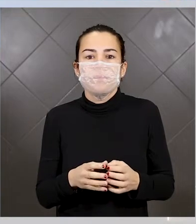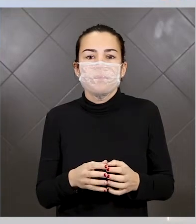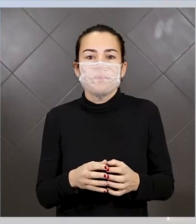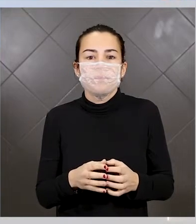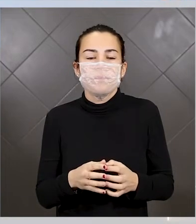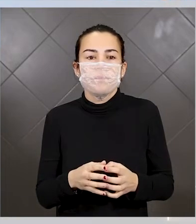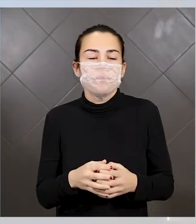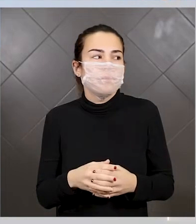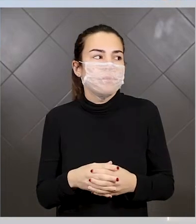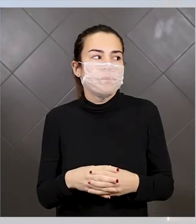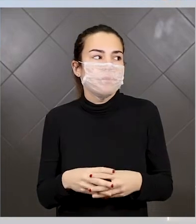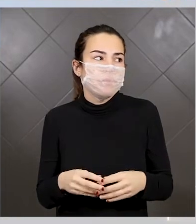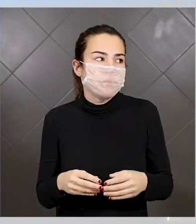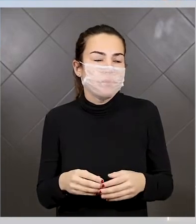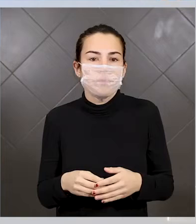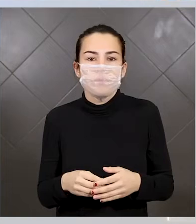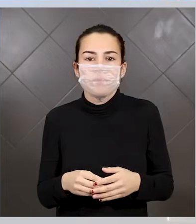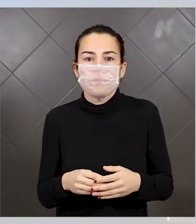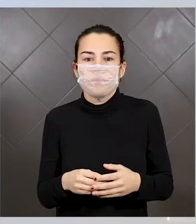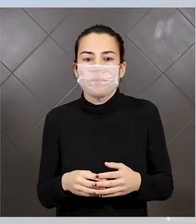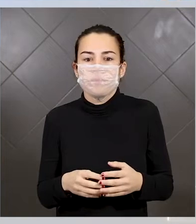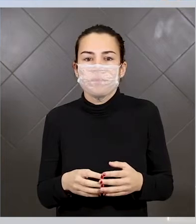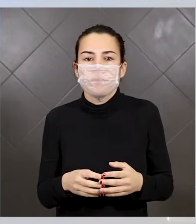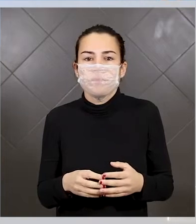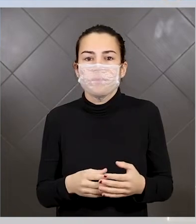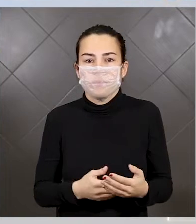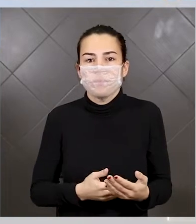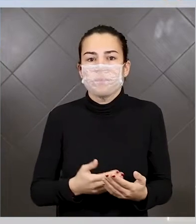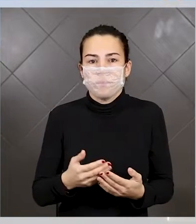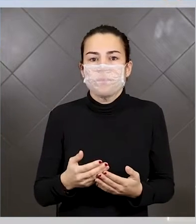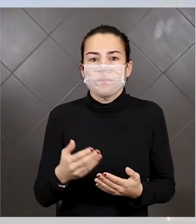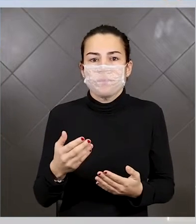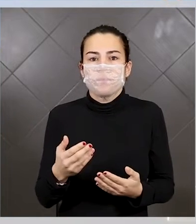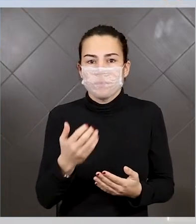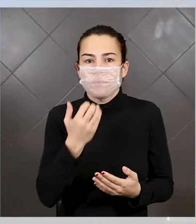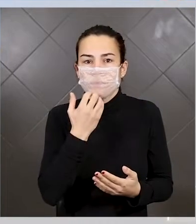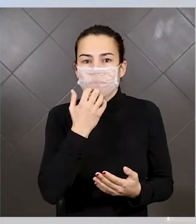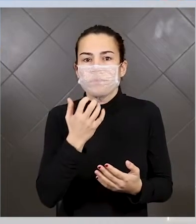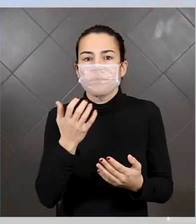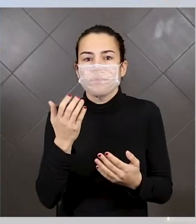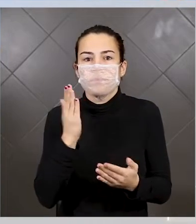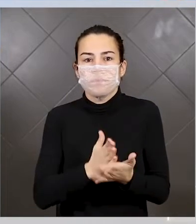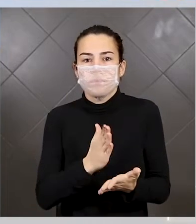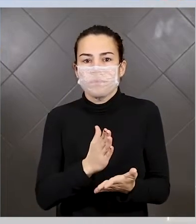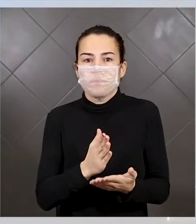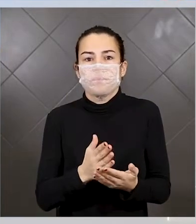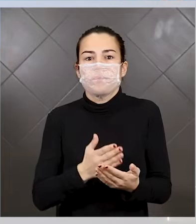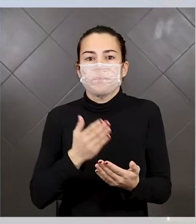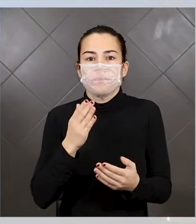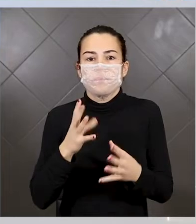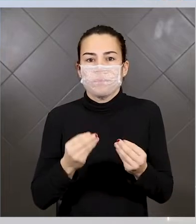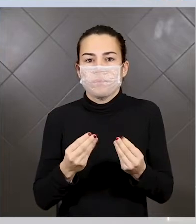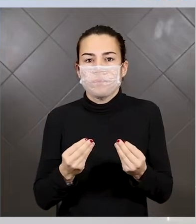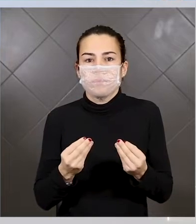cocció, menys humitat perdrà. O sigui, tot d'un que bloquegem la calentor, tota aquella humitat